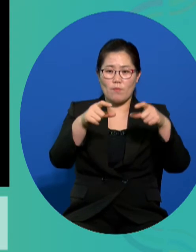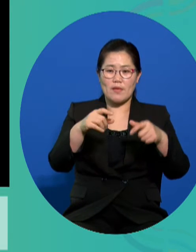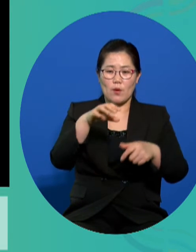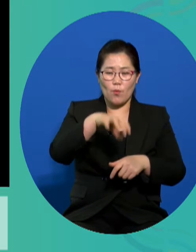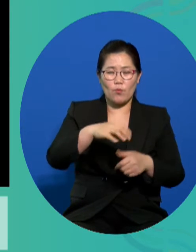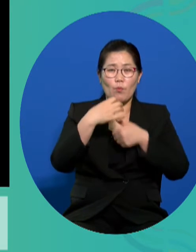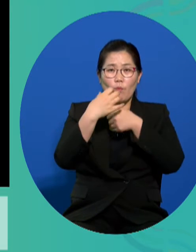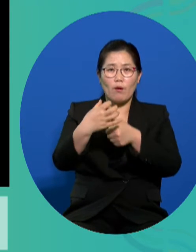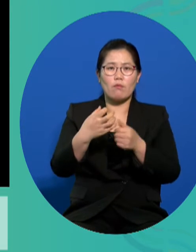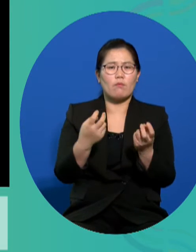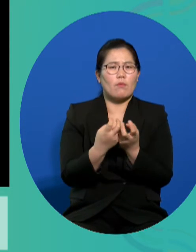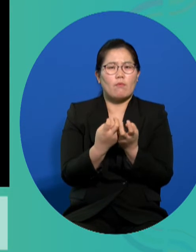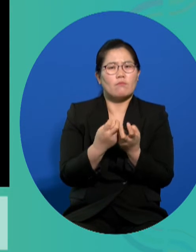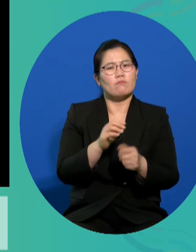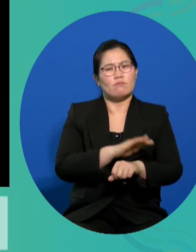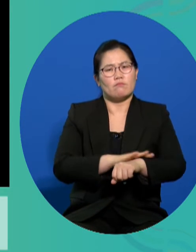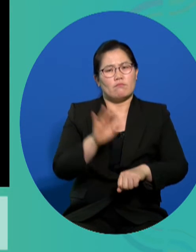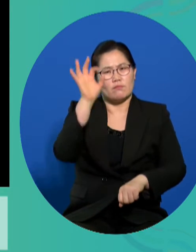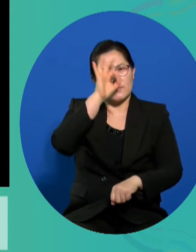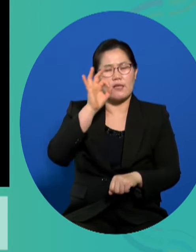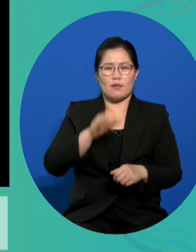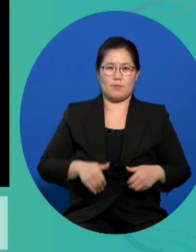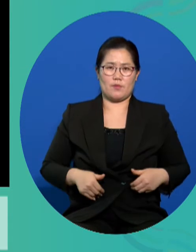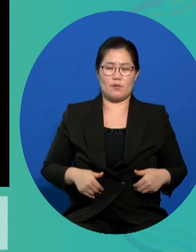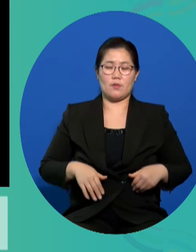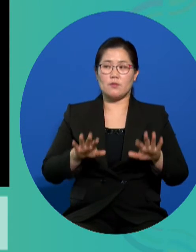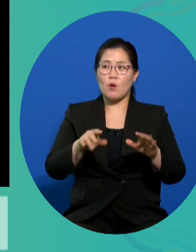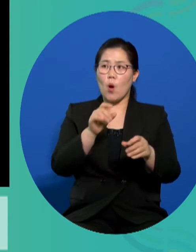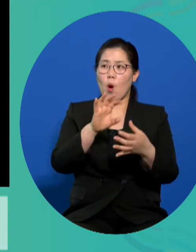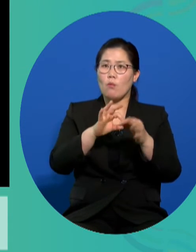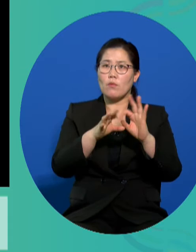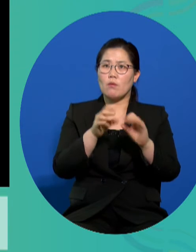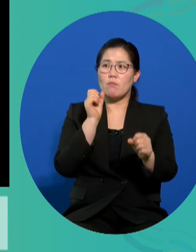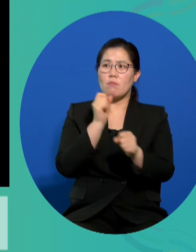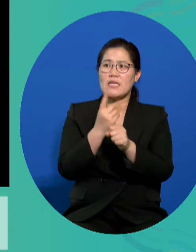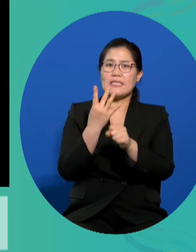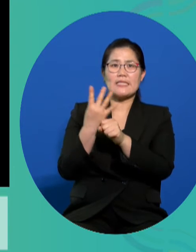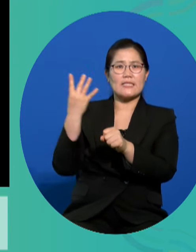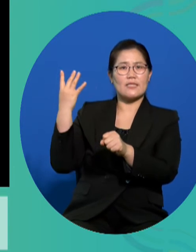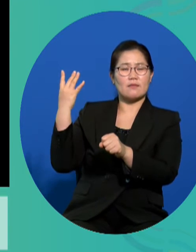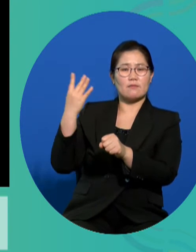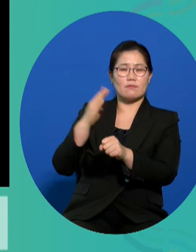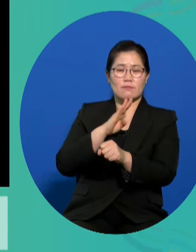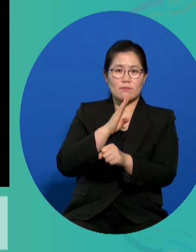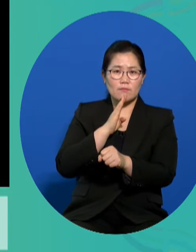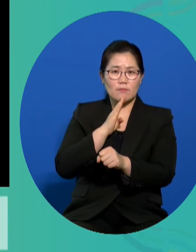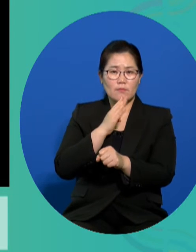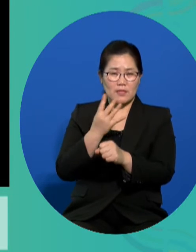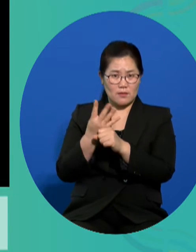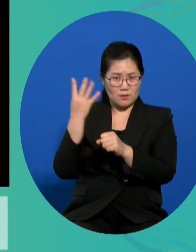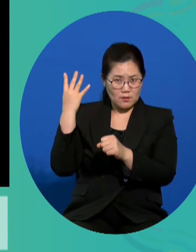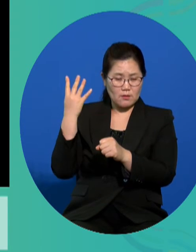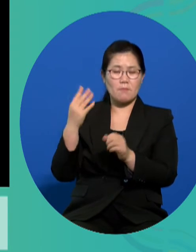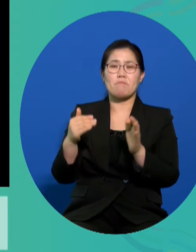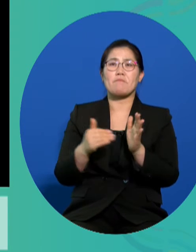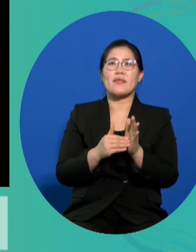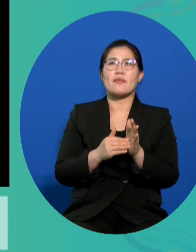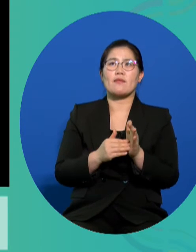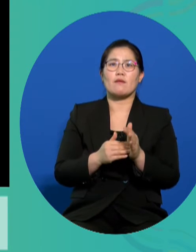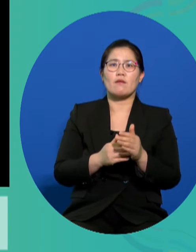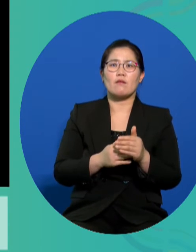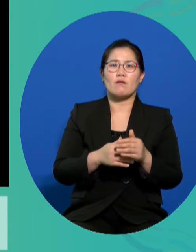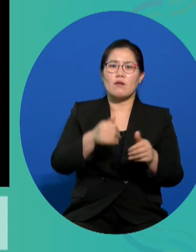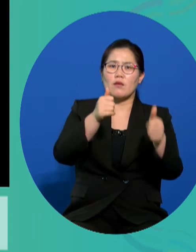면에서 지금도 한 4년이 지났는데 뭐 다 아실 거라고요. 4년이 지났는데 경기장 뭐 나머지 14개 뭐